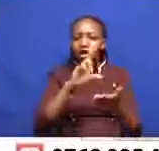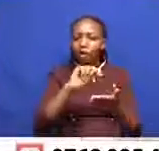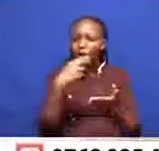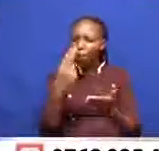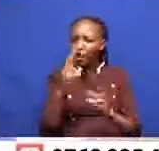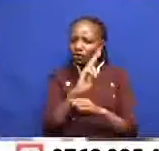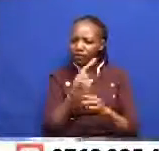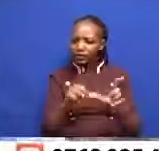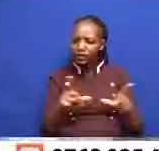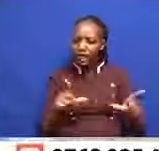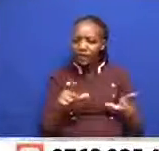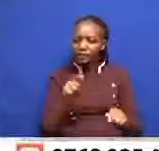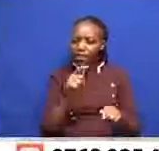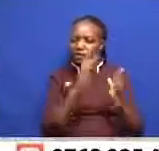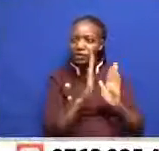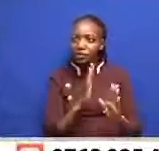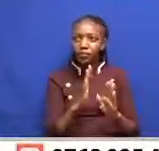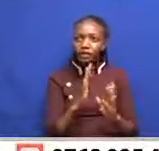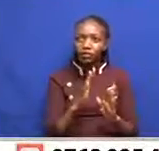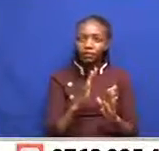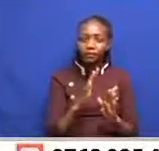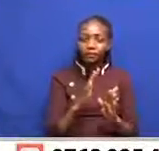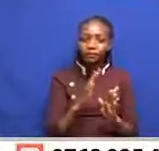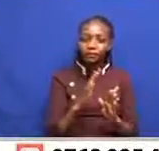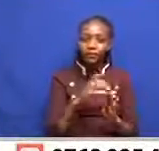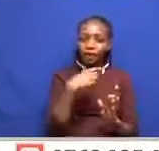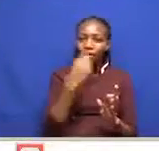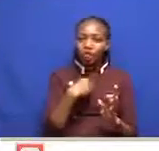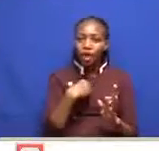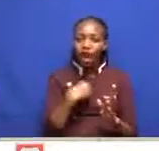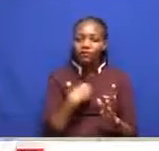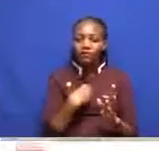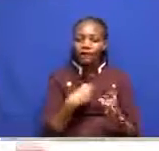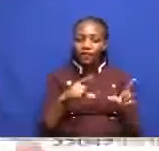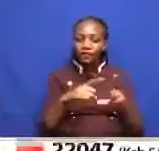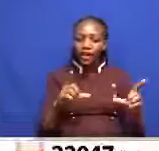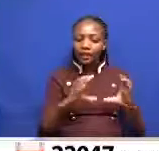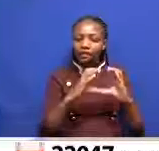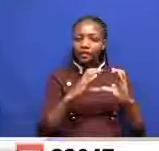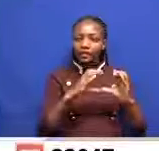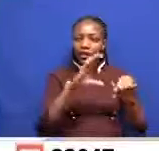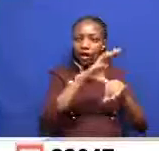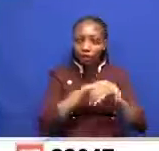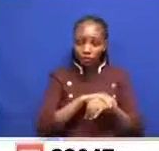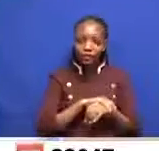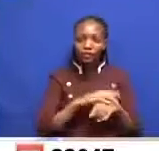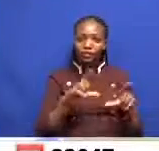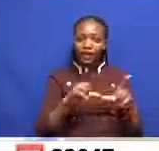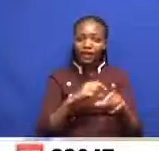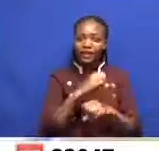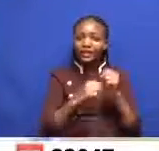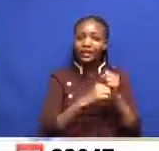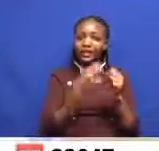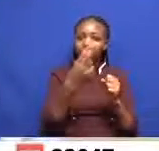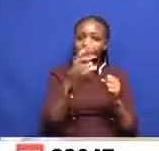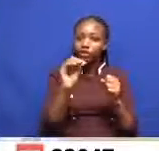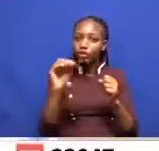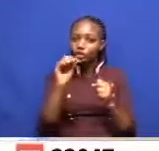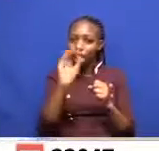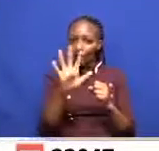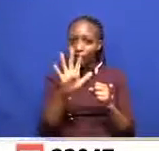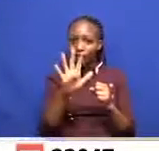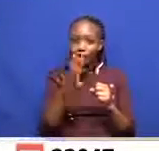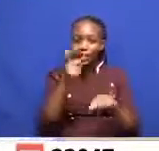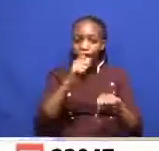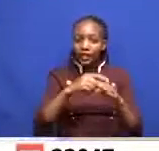This guy process the title deed, or he acquired the title deed of that land in 2005 when the